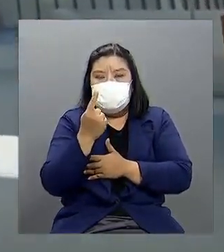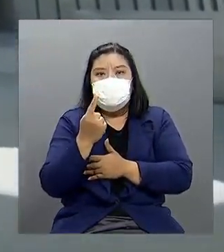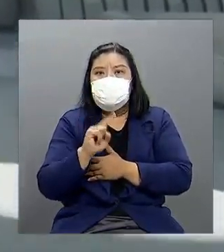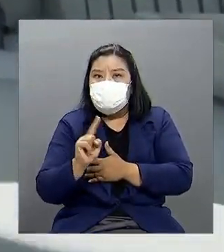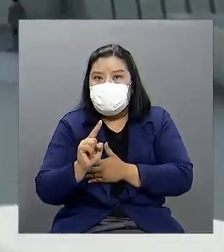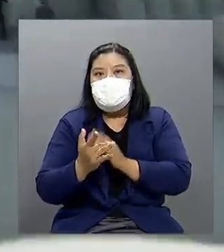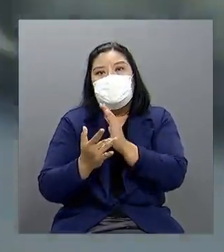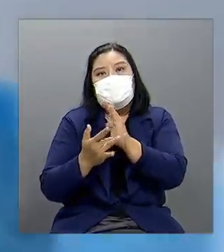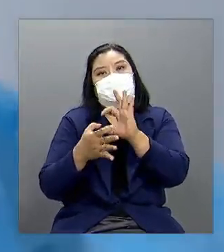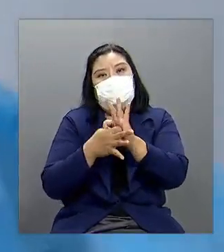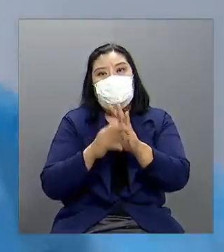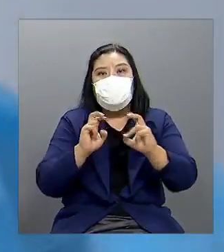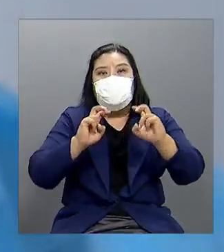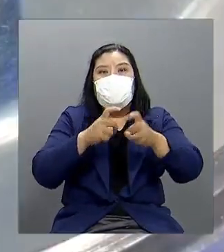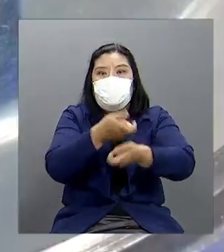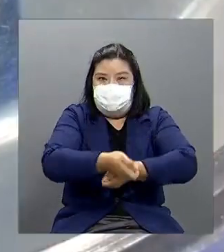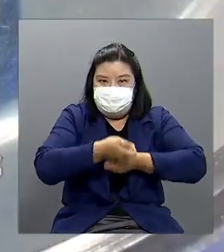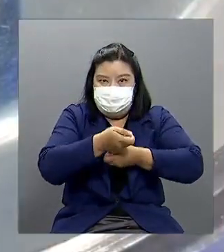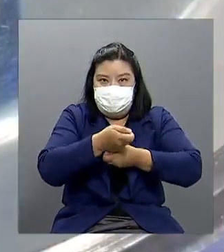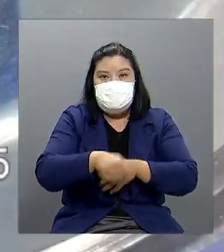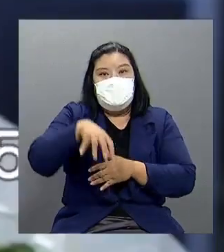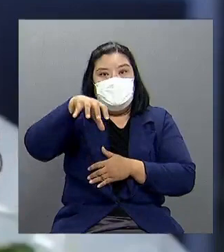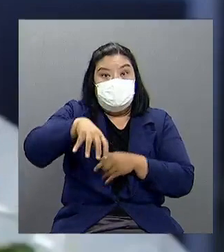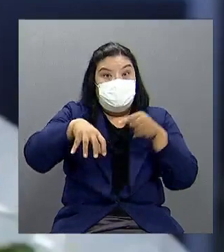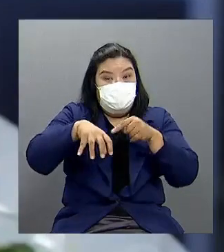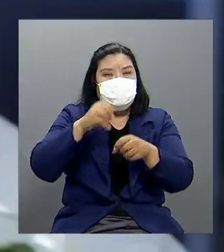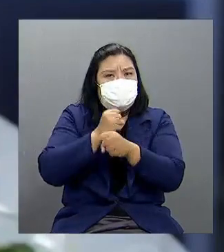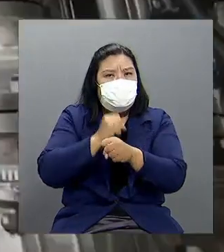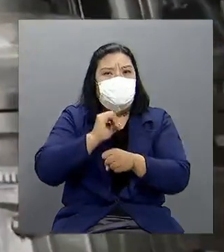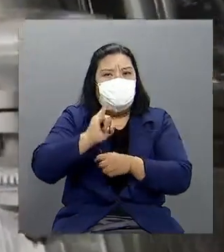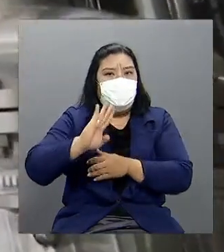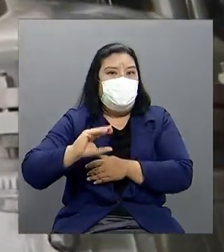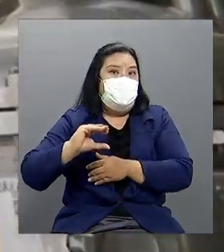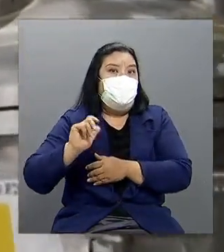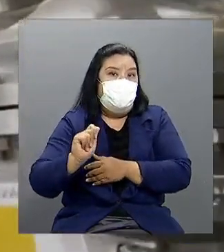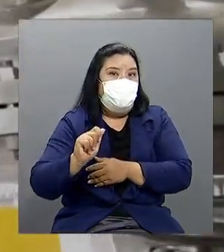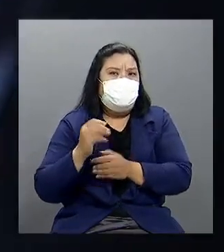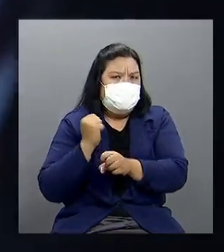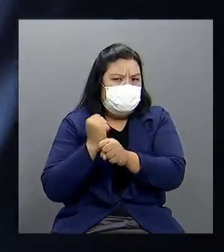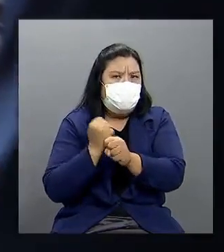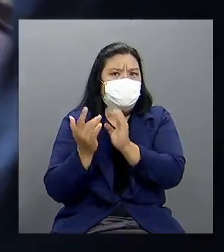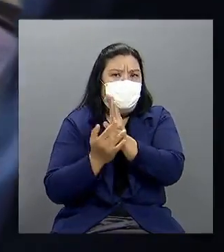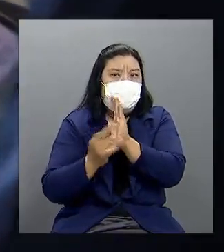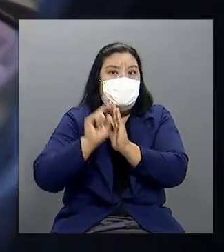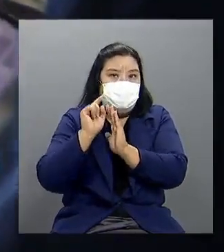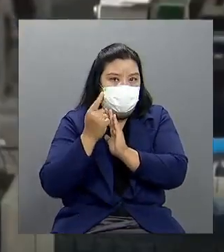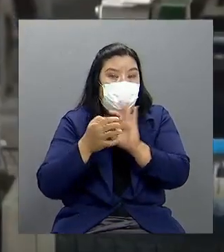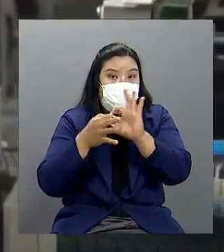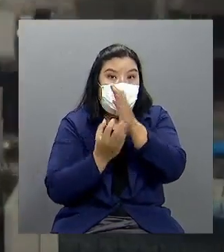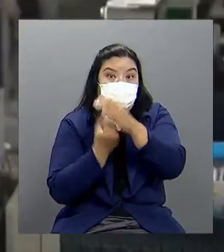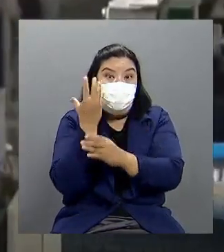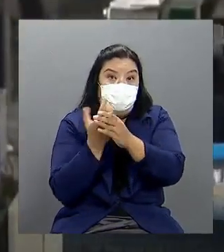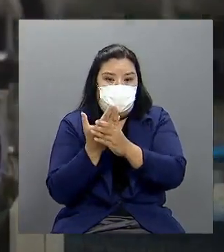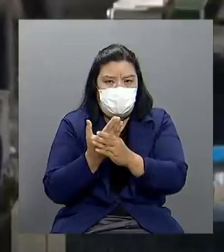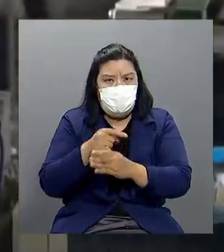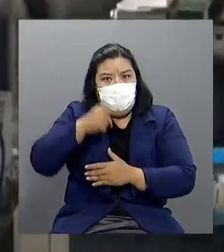ะคะอย่างเช่นศูนย์ไบโอโพลิสศูนย์นี้จะทำหน้าที่ปรับแต่งเทคโนโลยีให้เหมาะสมกับชนิดพืชที่ปลูกของไทยและมีต้นทุน